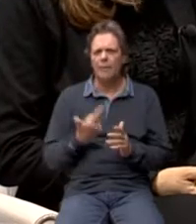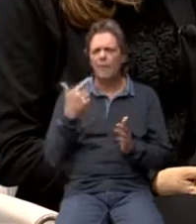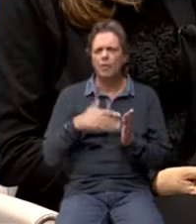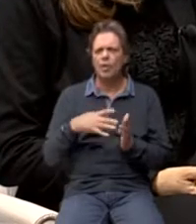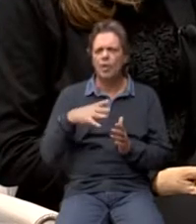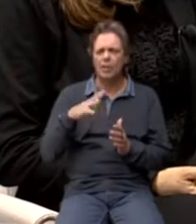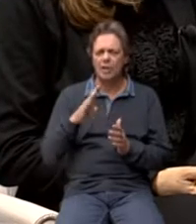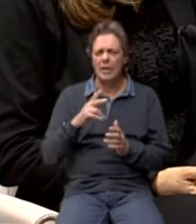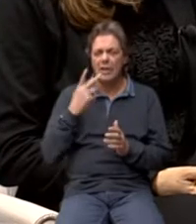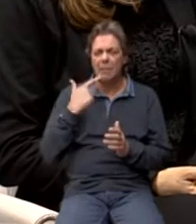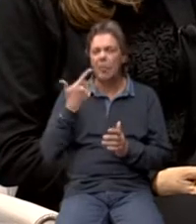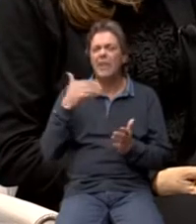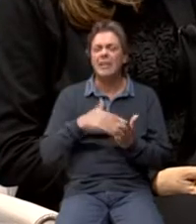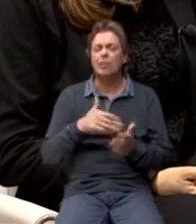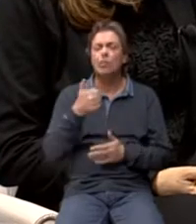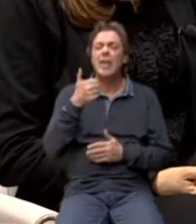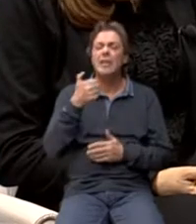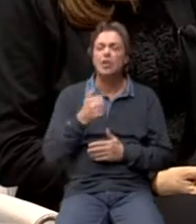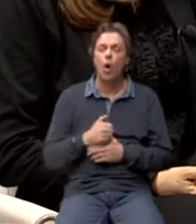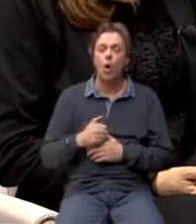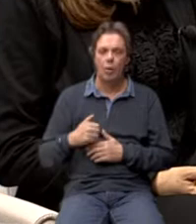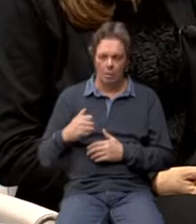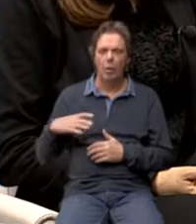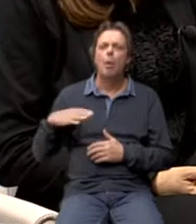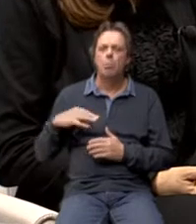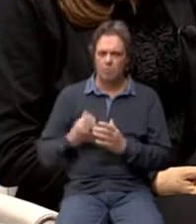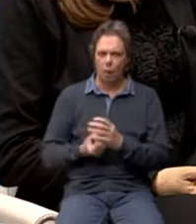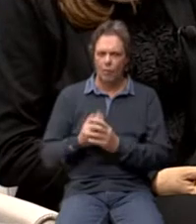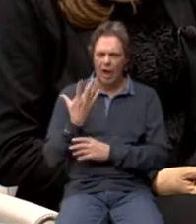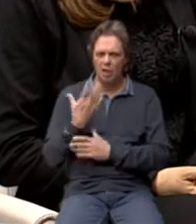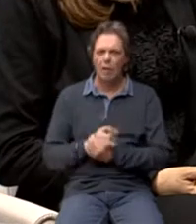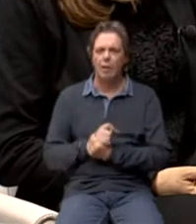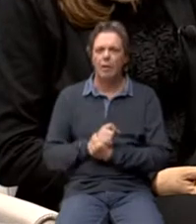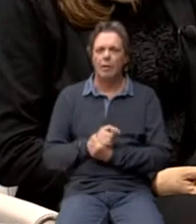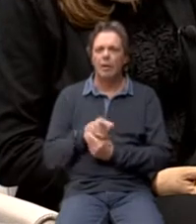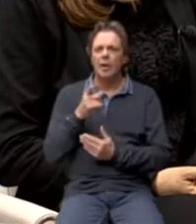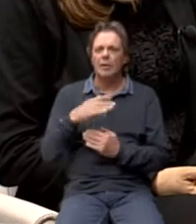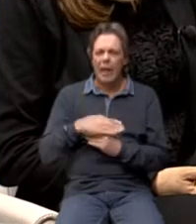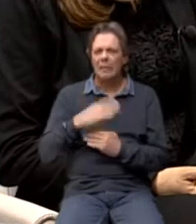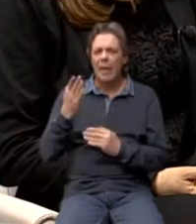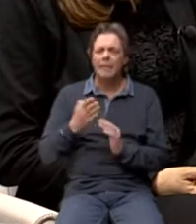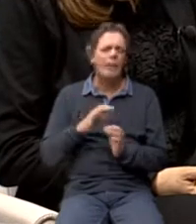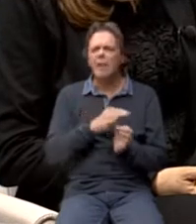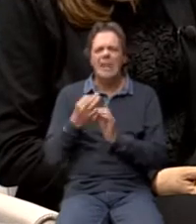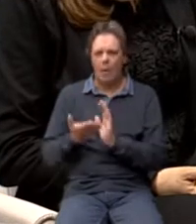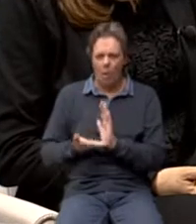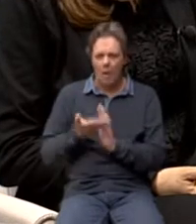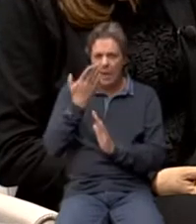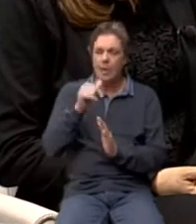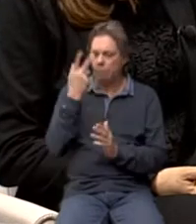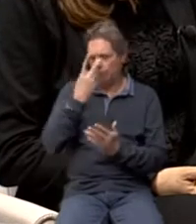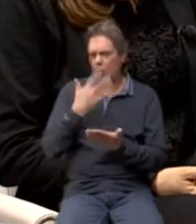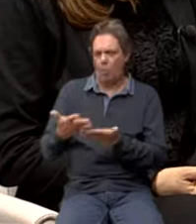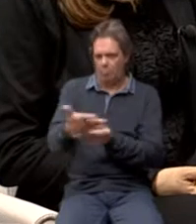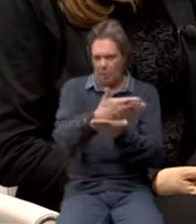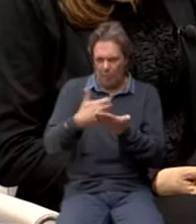registriranih 2100 otprilike proizvođača koji se bavaju. Taj trend cijelo vrijeme raste, kao i prihodi koji dolaze